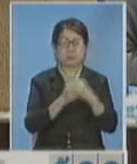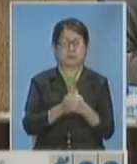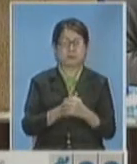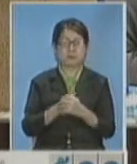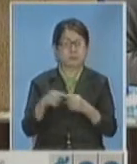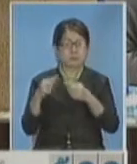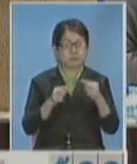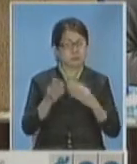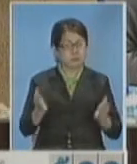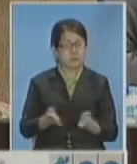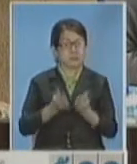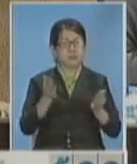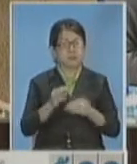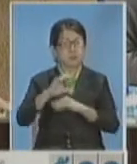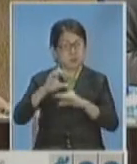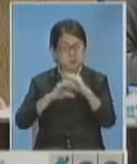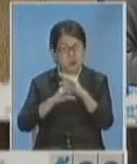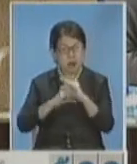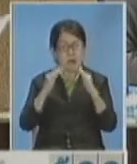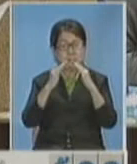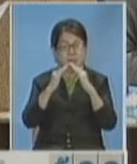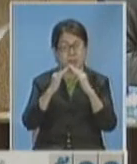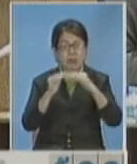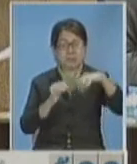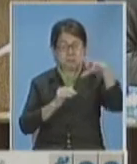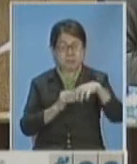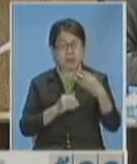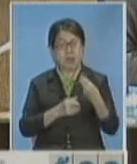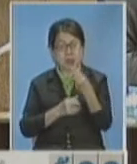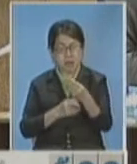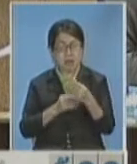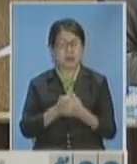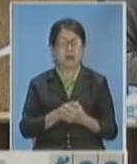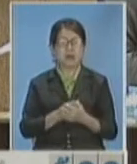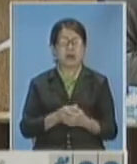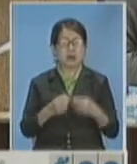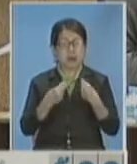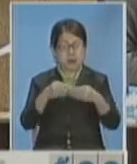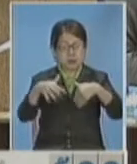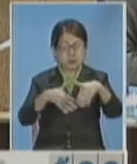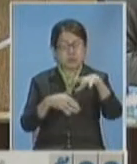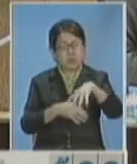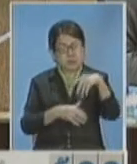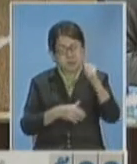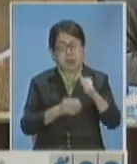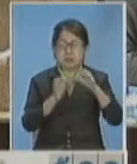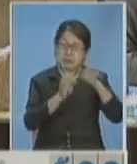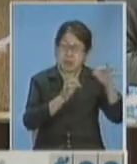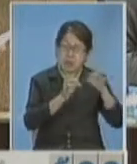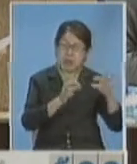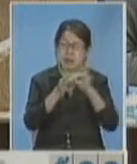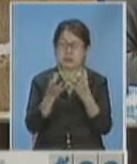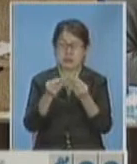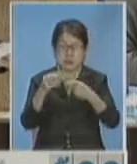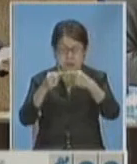การสนับสนุนให้กับโครงการบ้านมั่นคงนะคะหรือว่าบ้านมั่นคงชุมชนเมืองชนบทหรือเรื่องที่ดินนะคะดิฉันไม่ลง